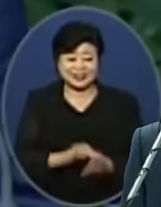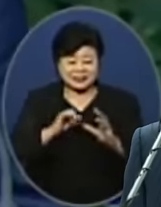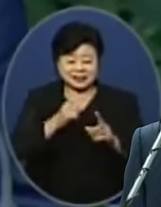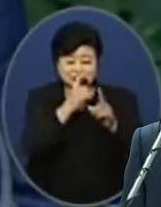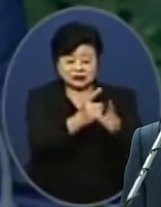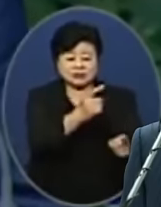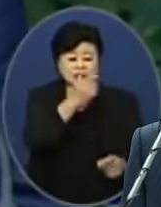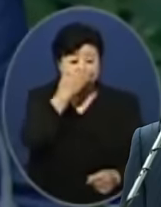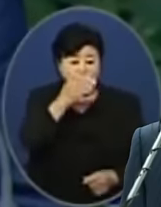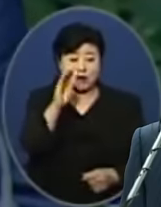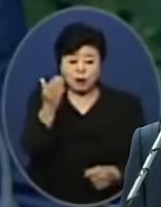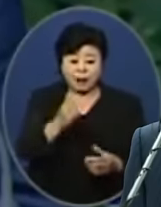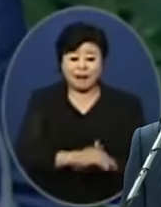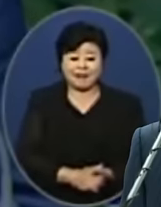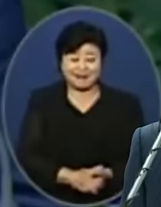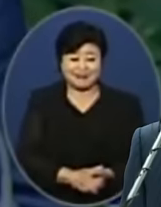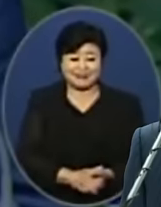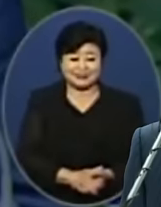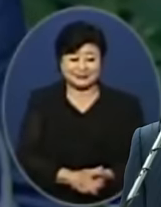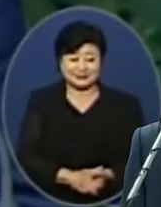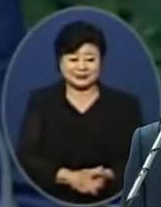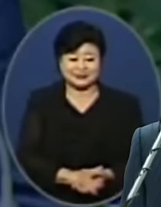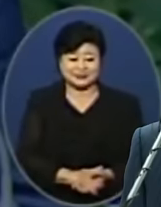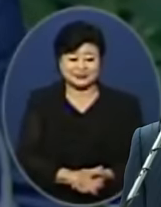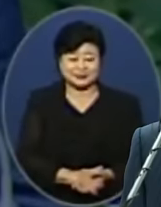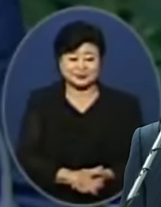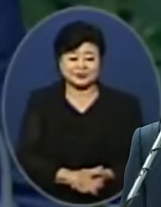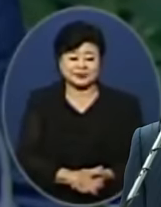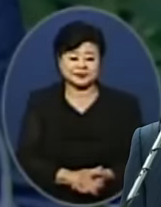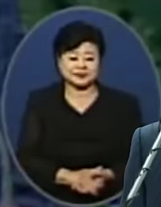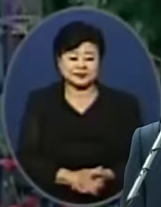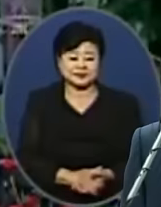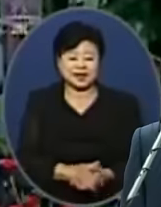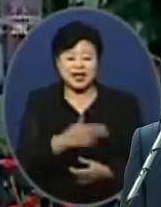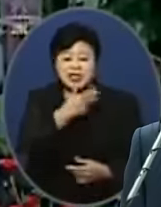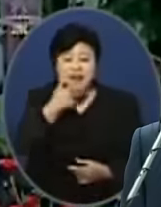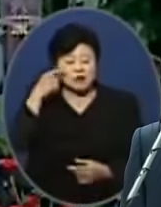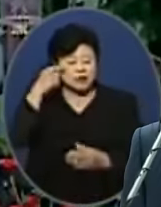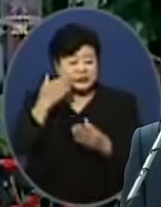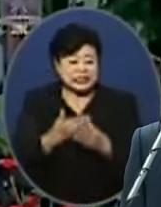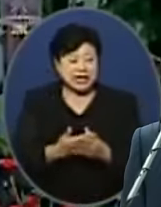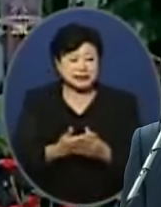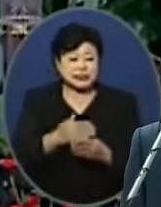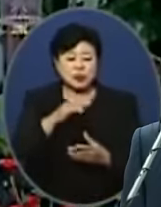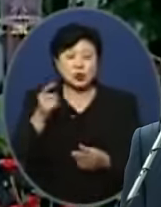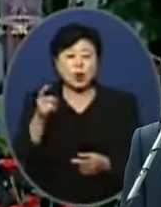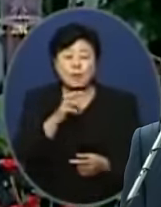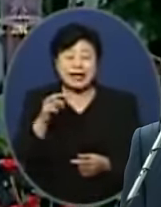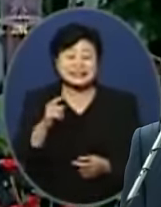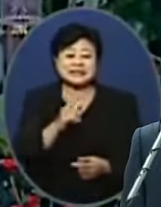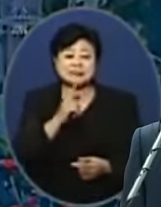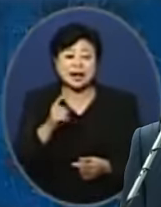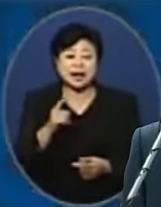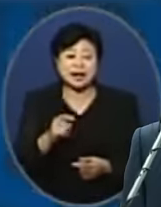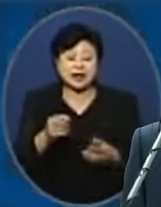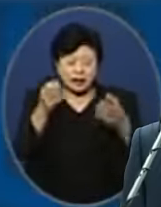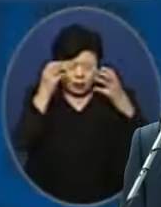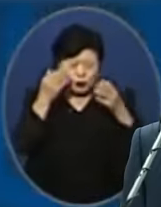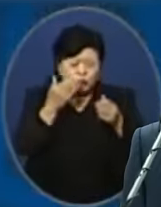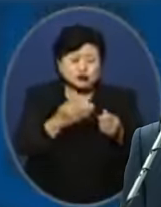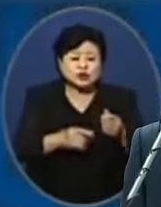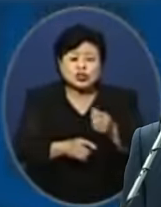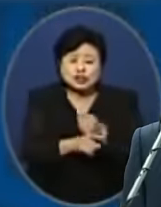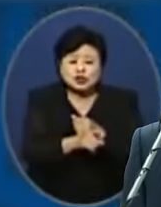세상을 이겨나갈 수가 있는 것입니다. 17세기 영국의 신학자 토마스 아담스는 그대에게 시련을 주는